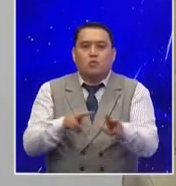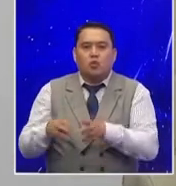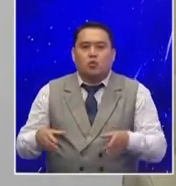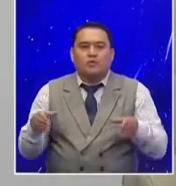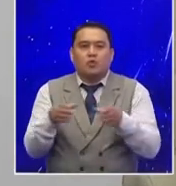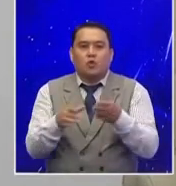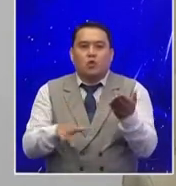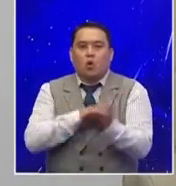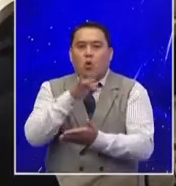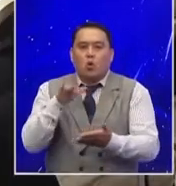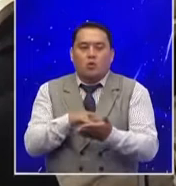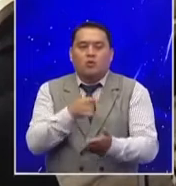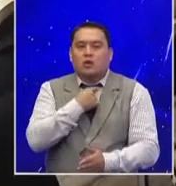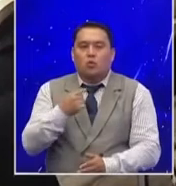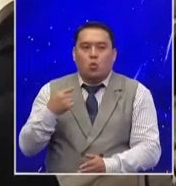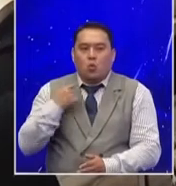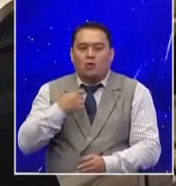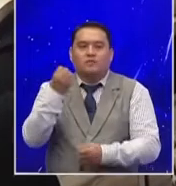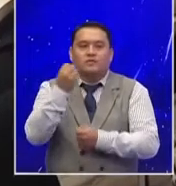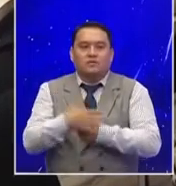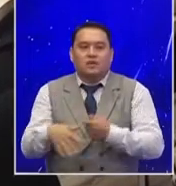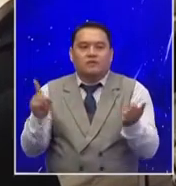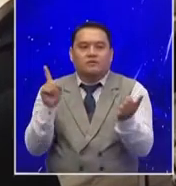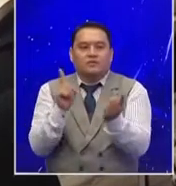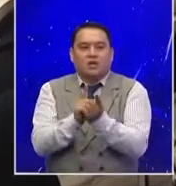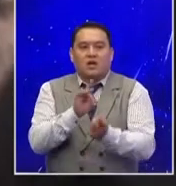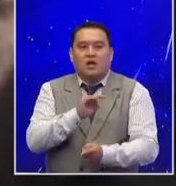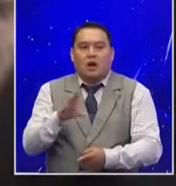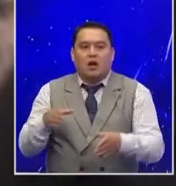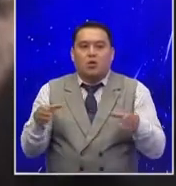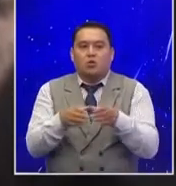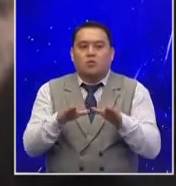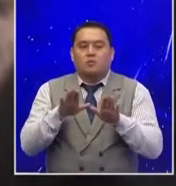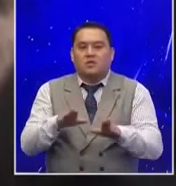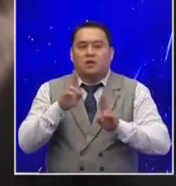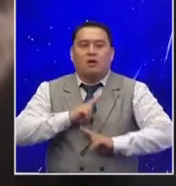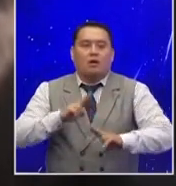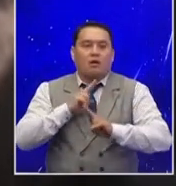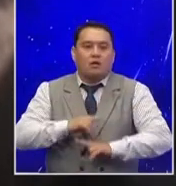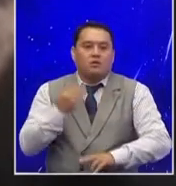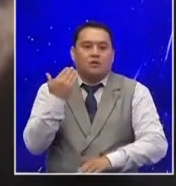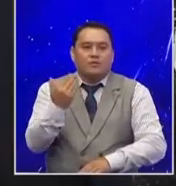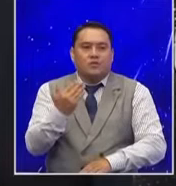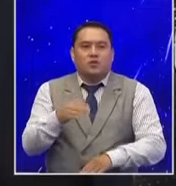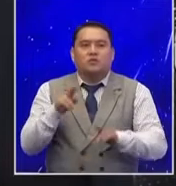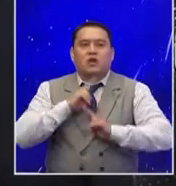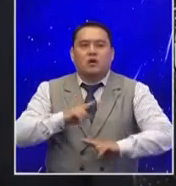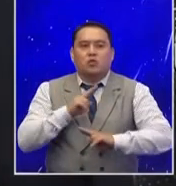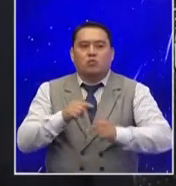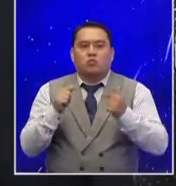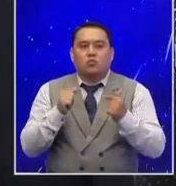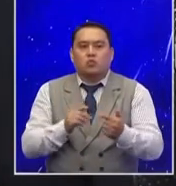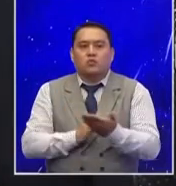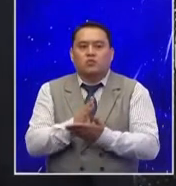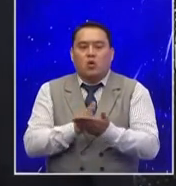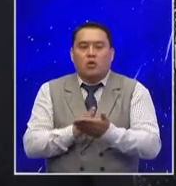города Талдыкурган. В антикоррупционном центре состоялась встреча республиканской группы с местными коллегами. К своей чести, местные сотрудники антикоррупционной